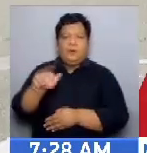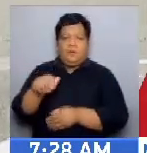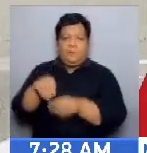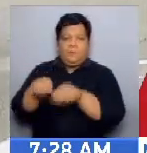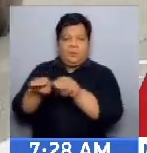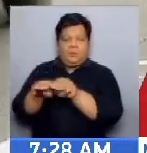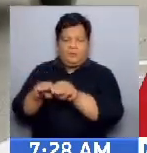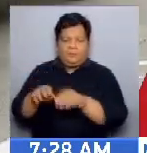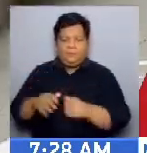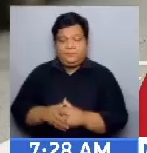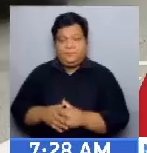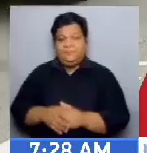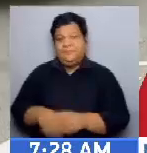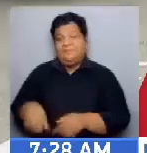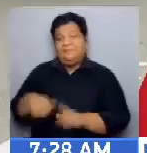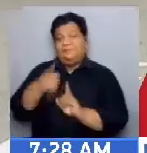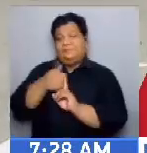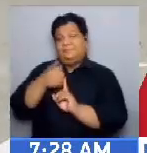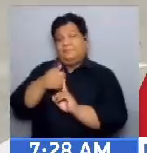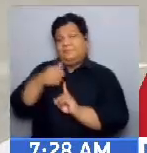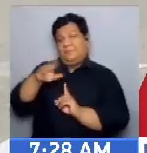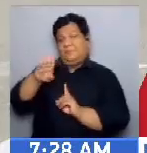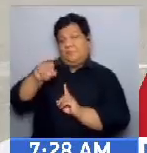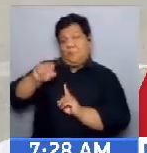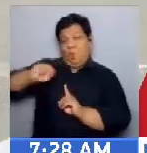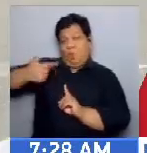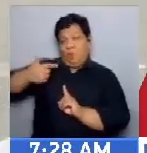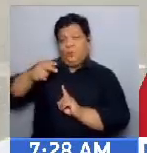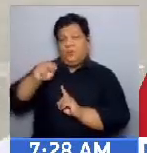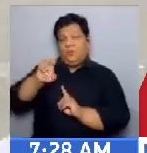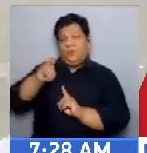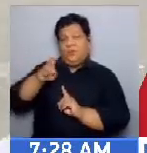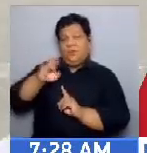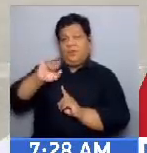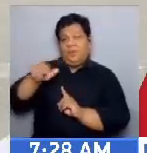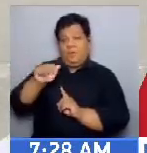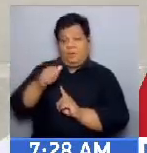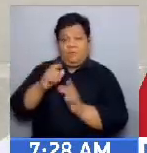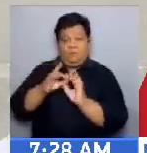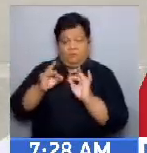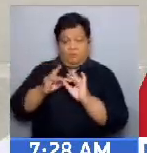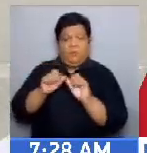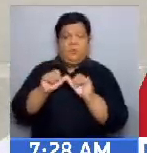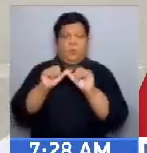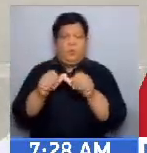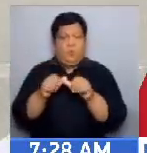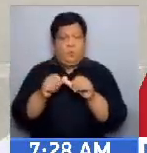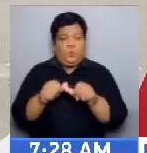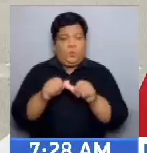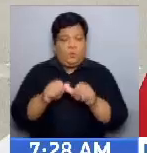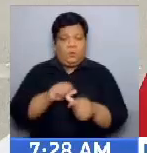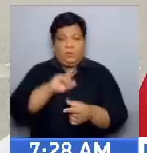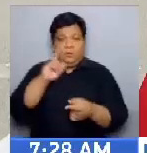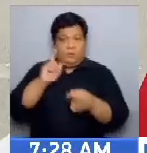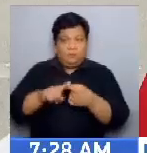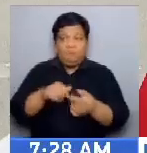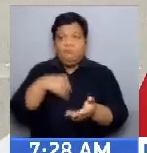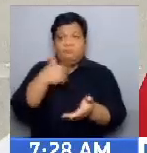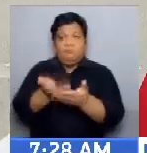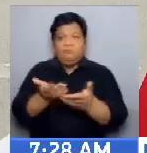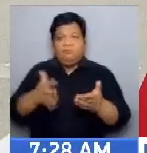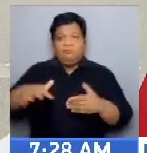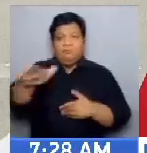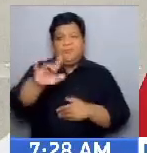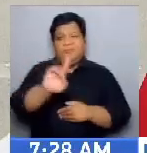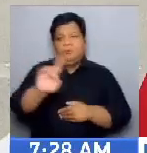and Anti-Colorum Unit Head Bong Nebrija, magtutuloy-tuloy ang kanilang operasyon hanggang sa makaabot sila sa Divisoria kung saan mas marami